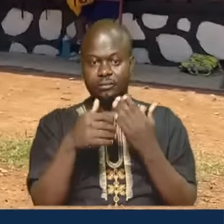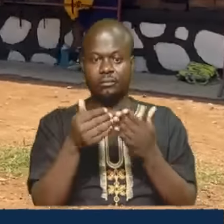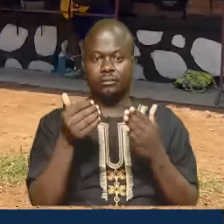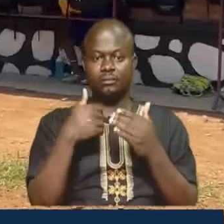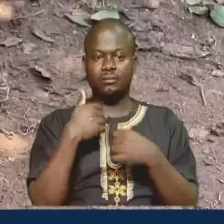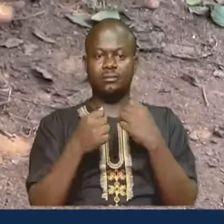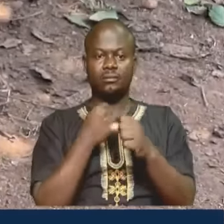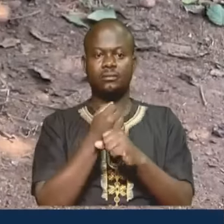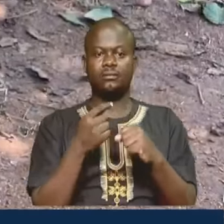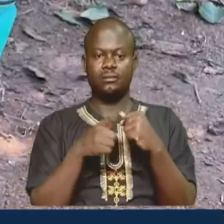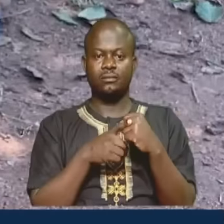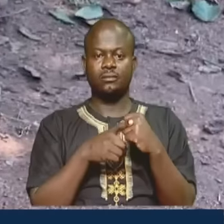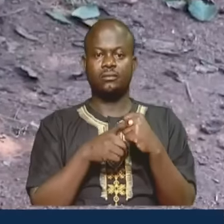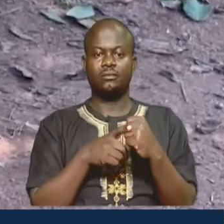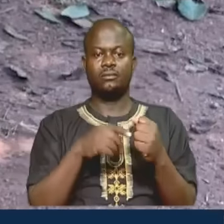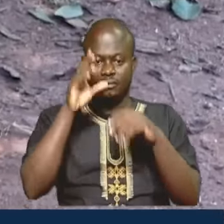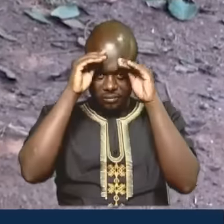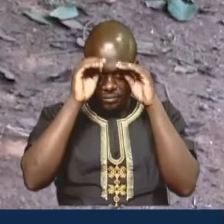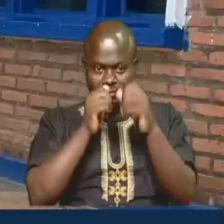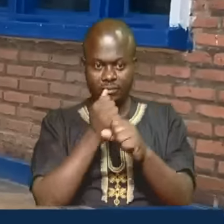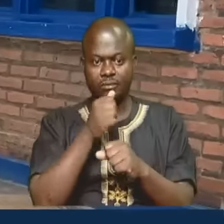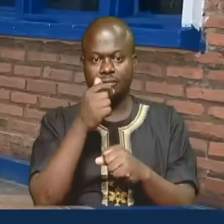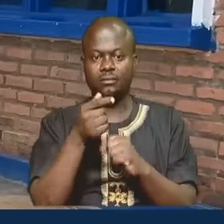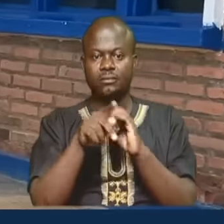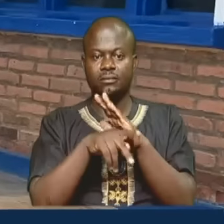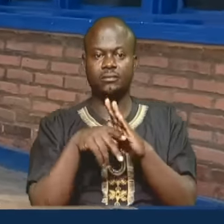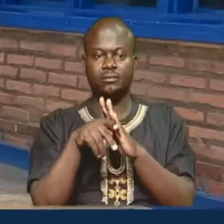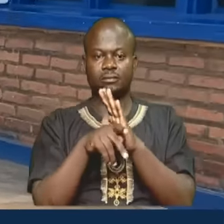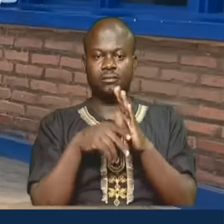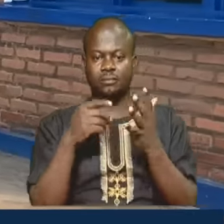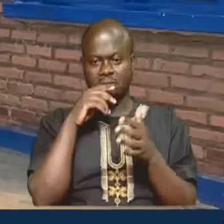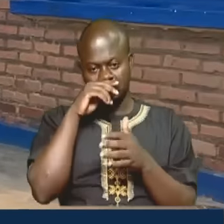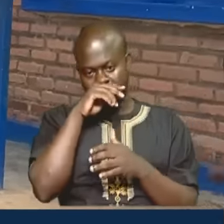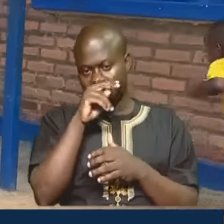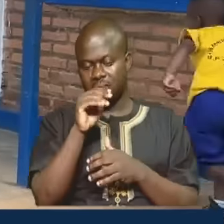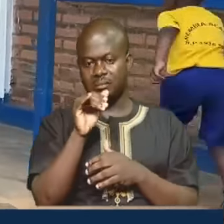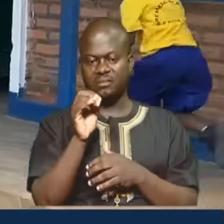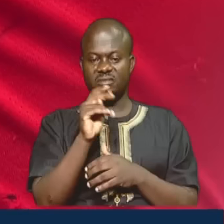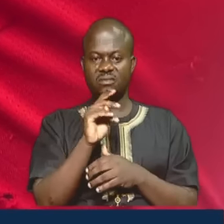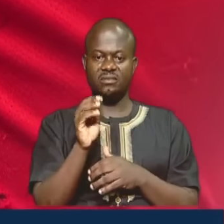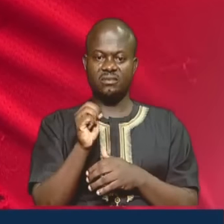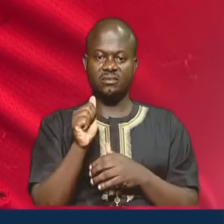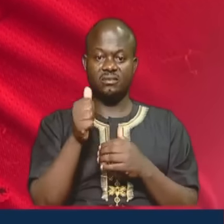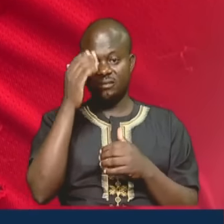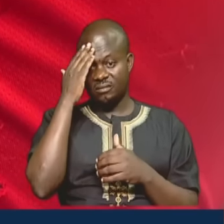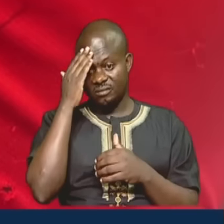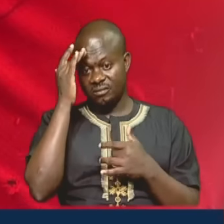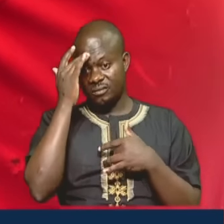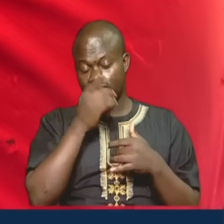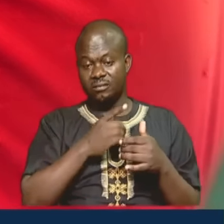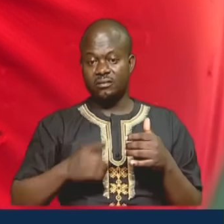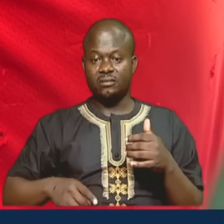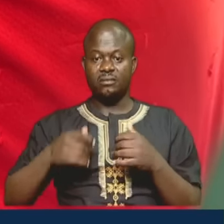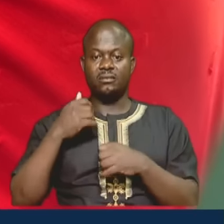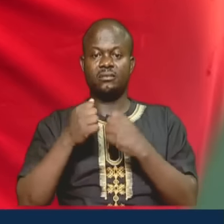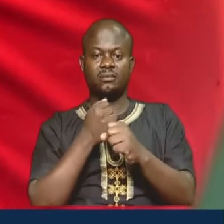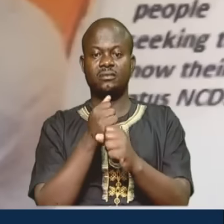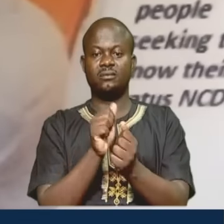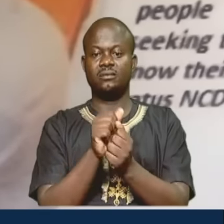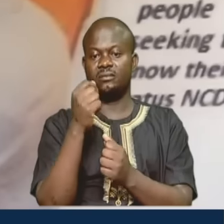imyaka 6 yiga mu mwaka wa mbere w'amashuri abanza Niyonzi Masonia nawe wamenye ko arwaye diabete afite imyaka